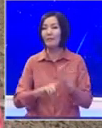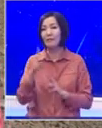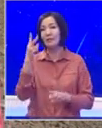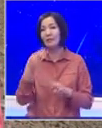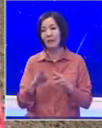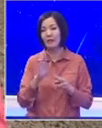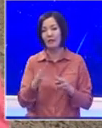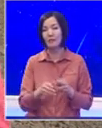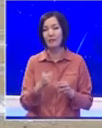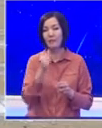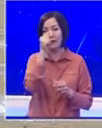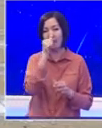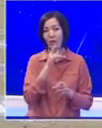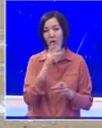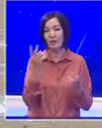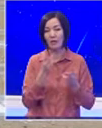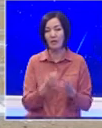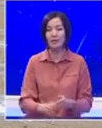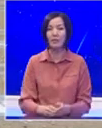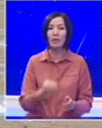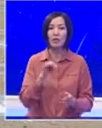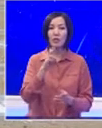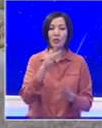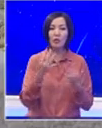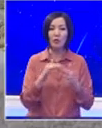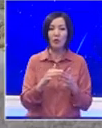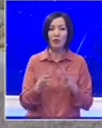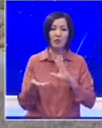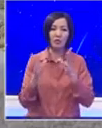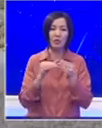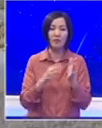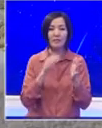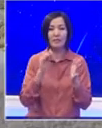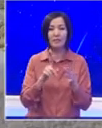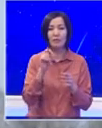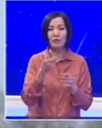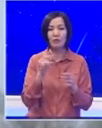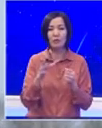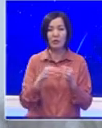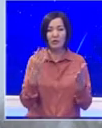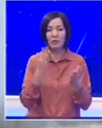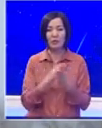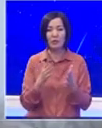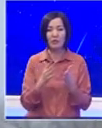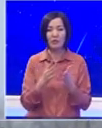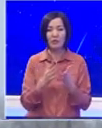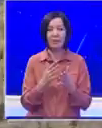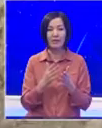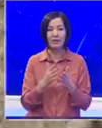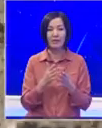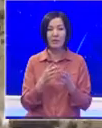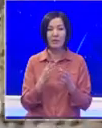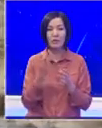бітеді. Бір ай. Жетіген ауылдық округінде биыл жалпы 8100 гектардан аса алқап игерілмек.